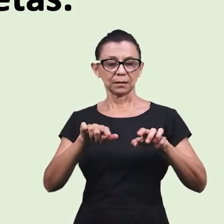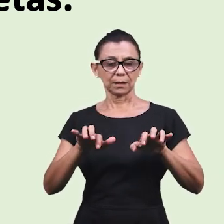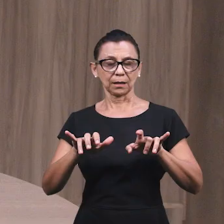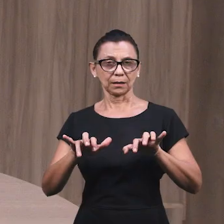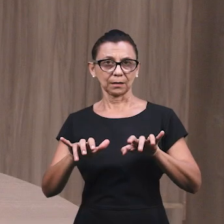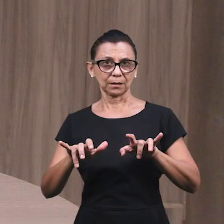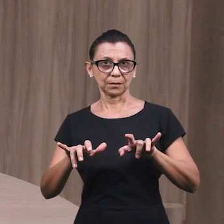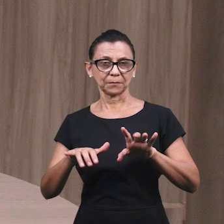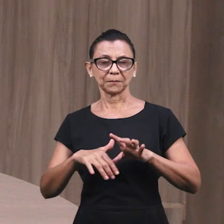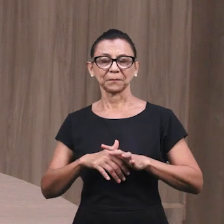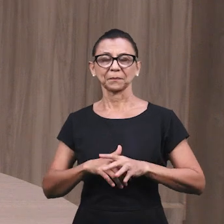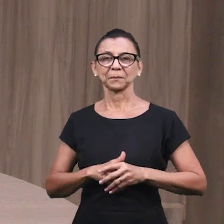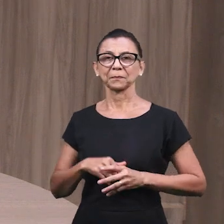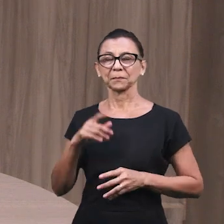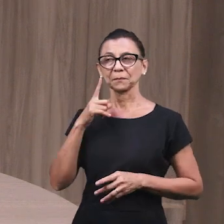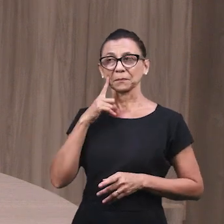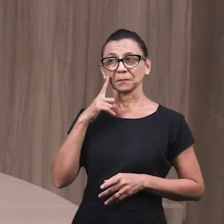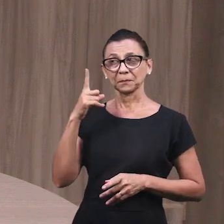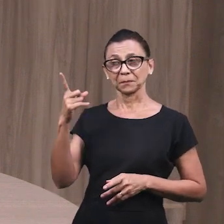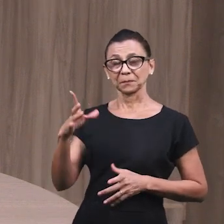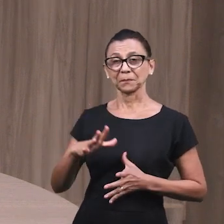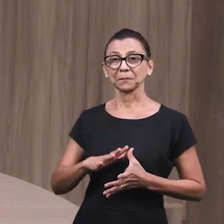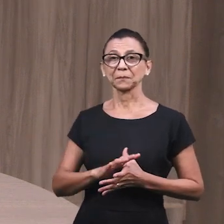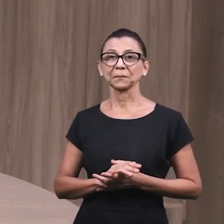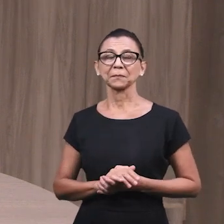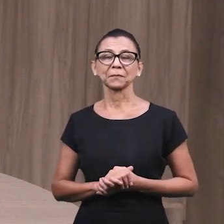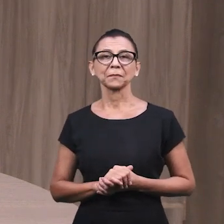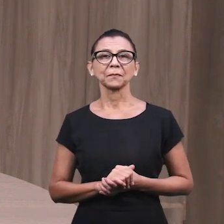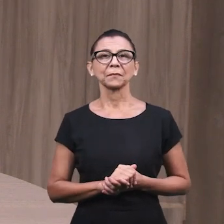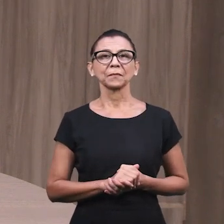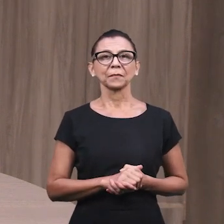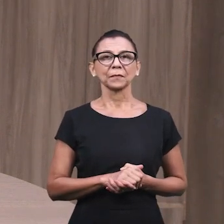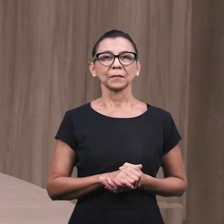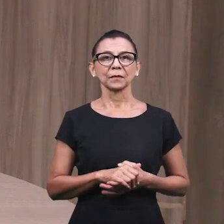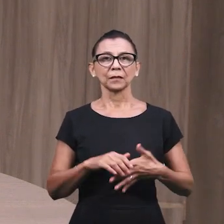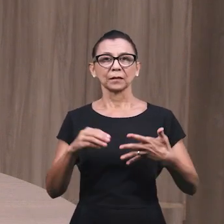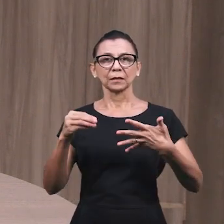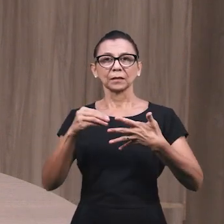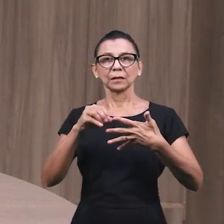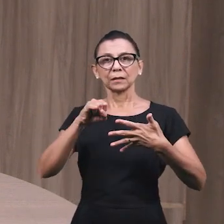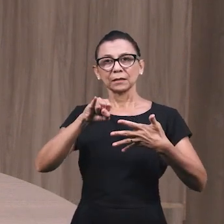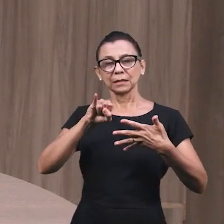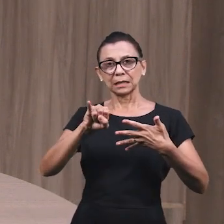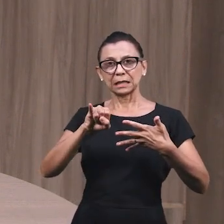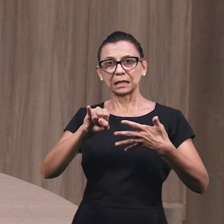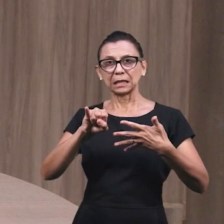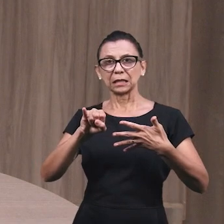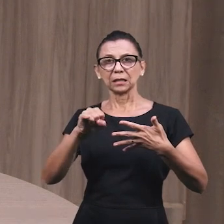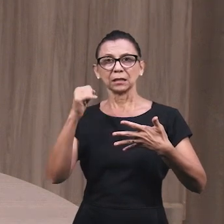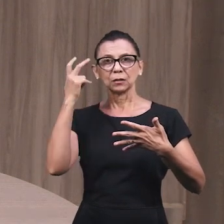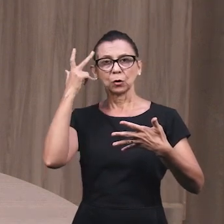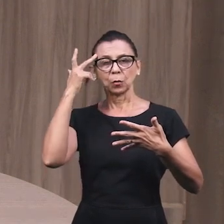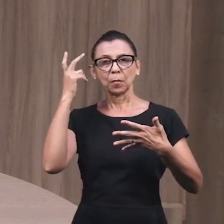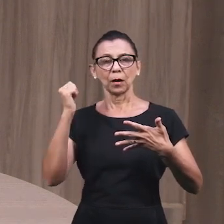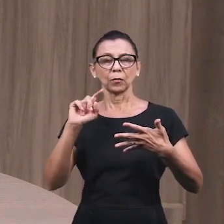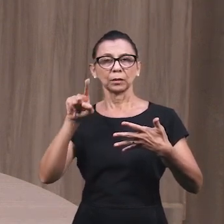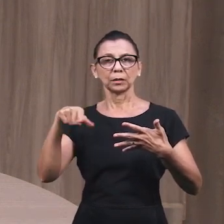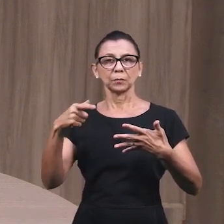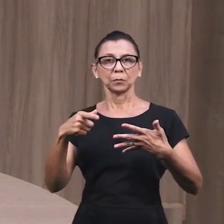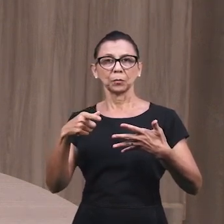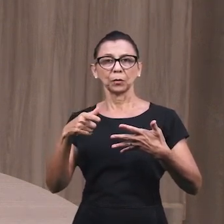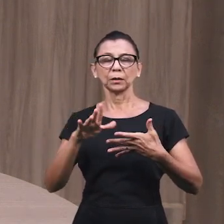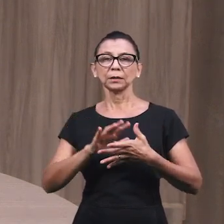de trois notes noires. Maintenant, nous allons entendre la note si naturel et si